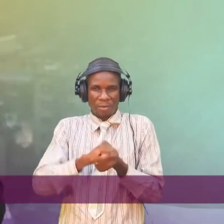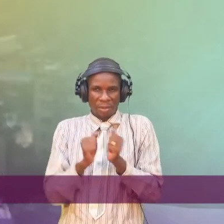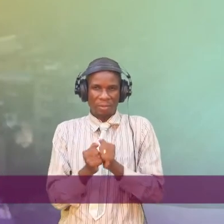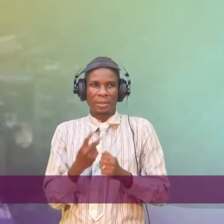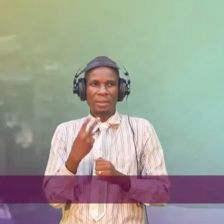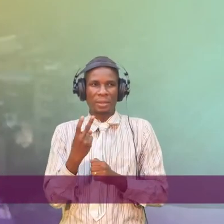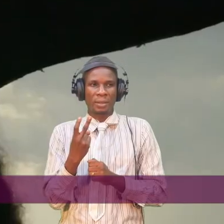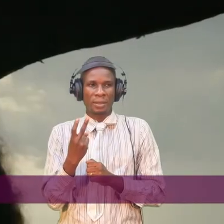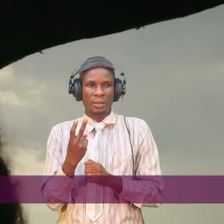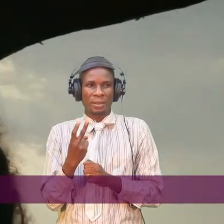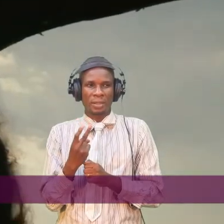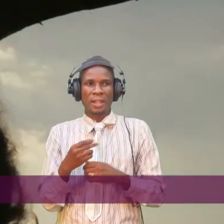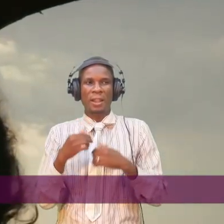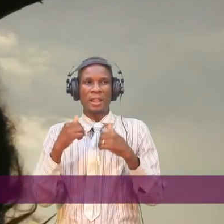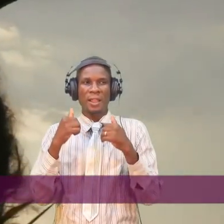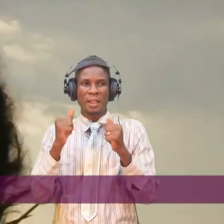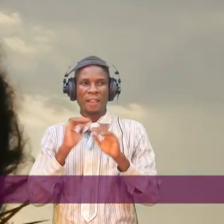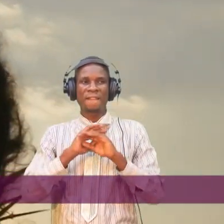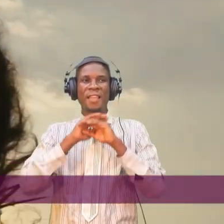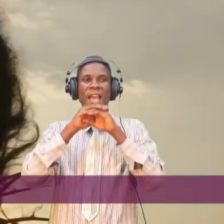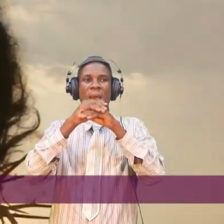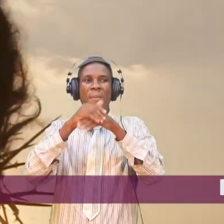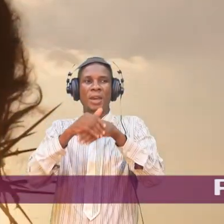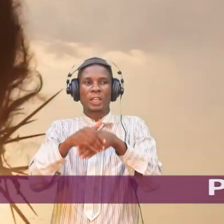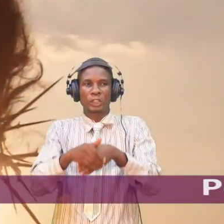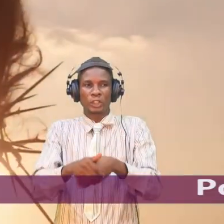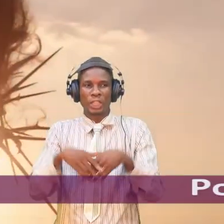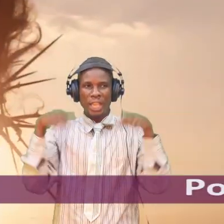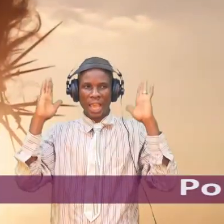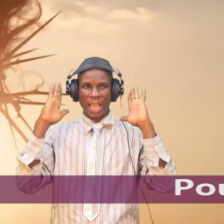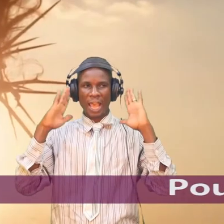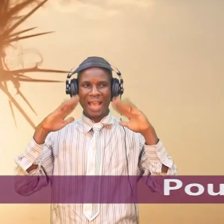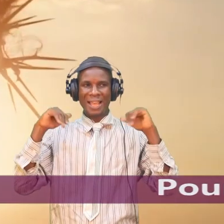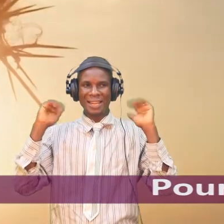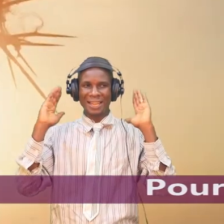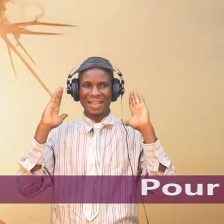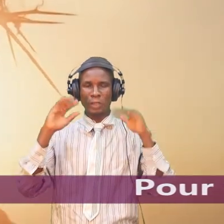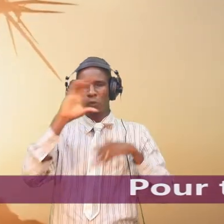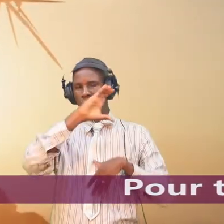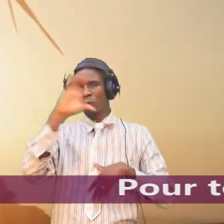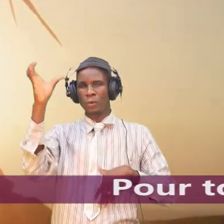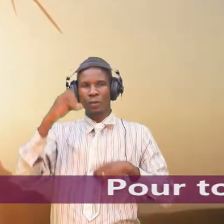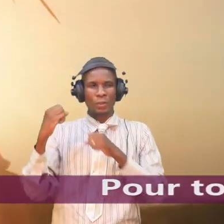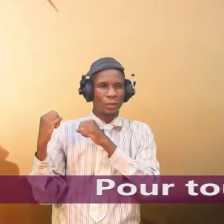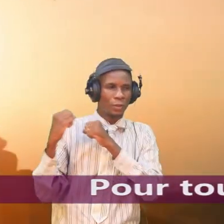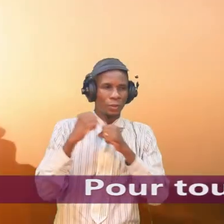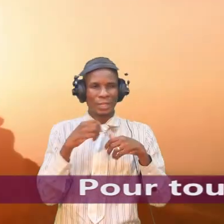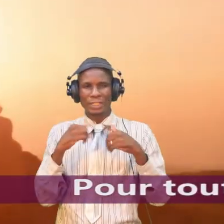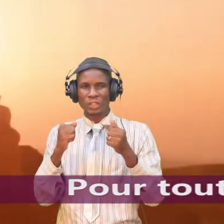Na hapa nimeenda katika hatua ya pili ya kwamba wokovu ni kwa